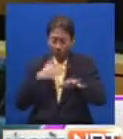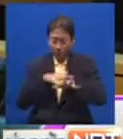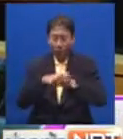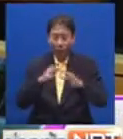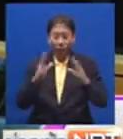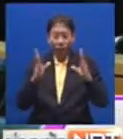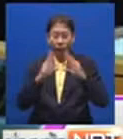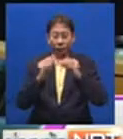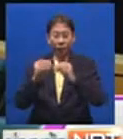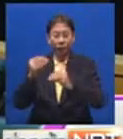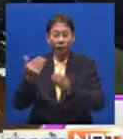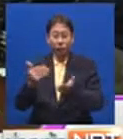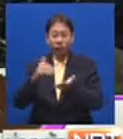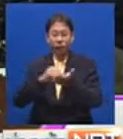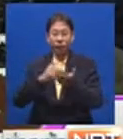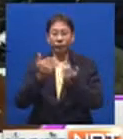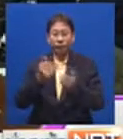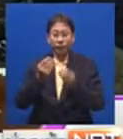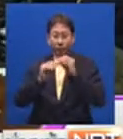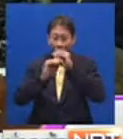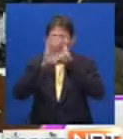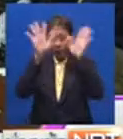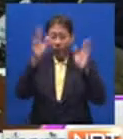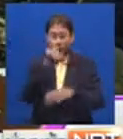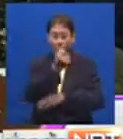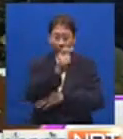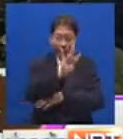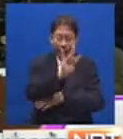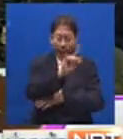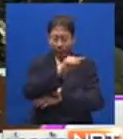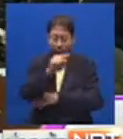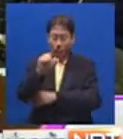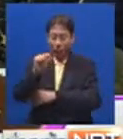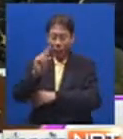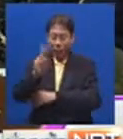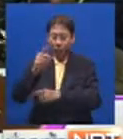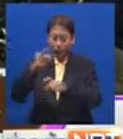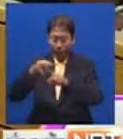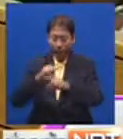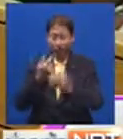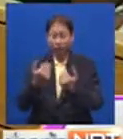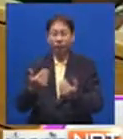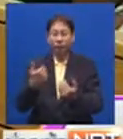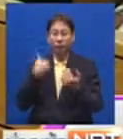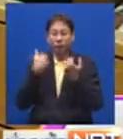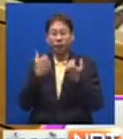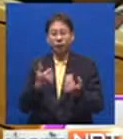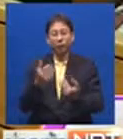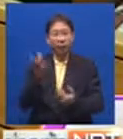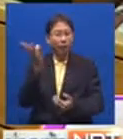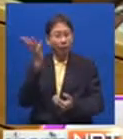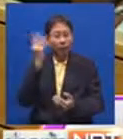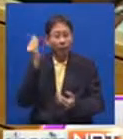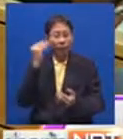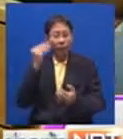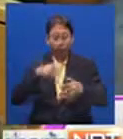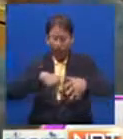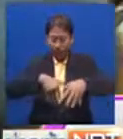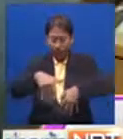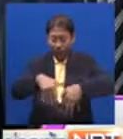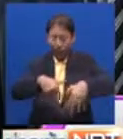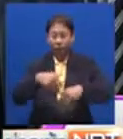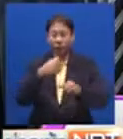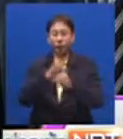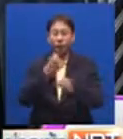รับฟังด้วยและจะมีความชัดเจนในระหว่างวันที่ 18-20 6ธันวาคมส่วนกระบวนการรับฟังความเห็นของประชาชน